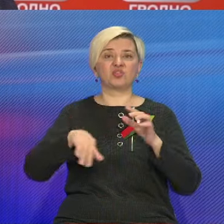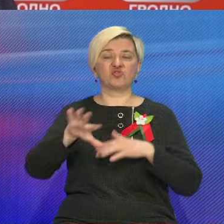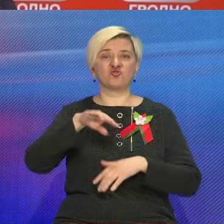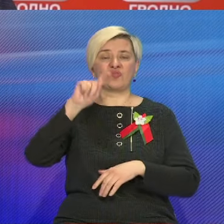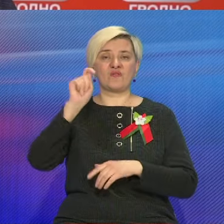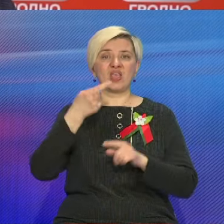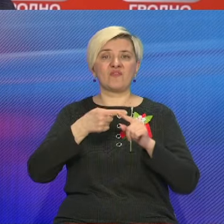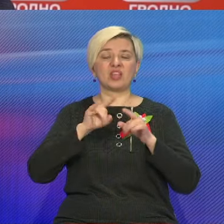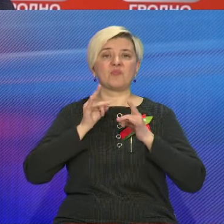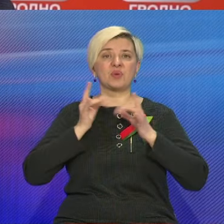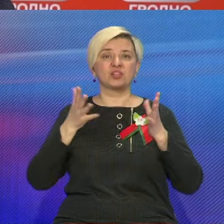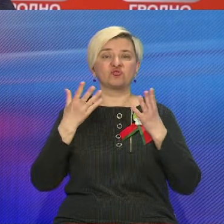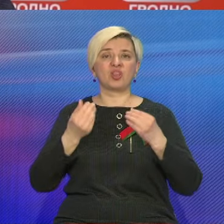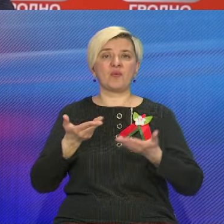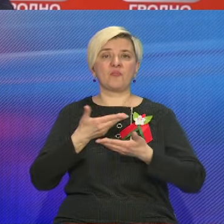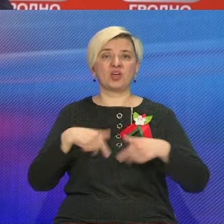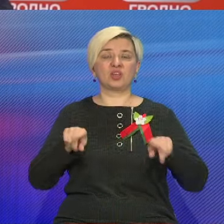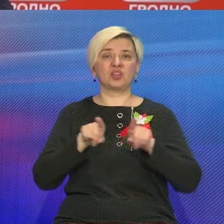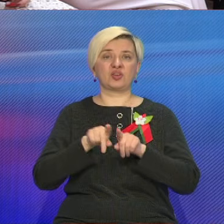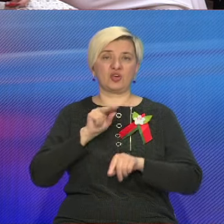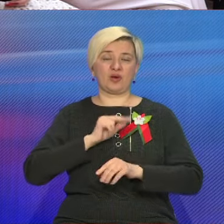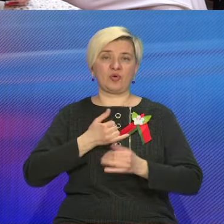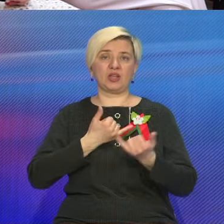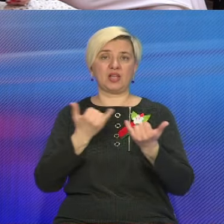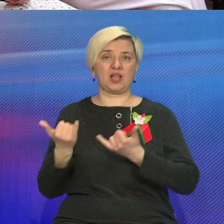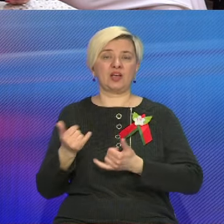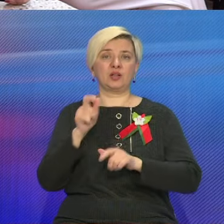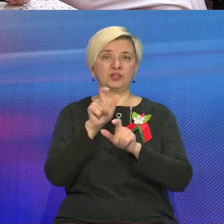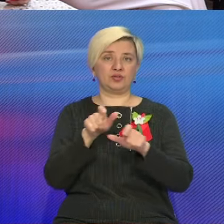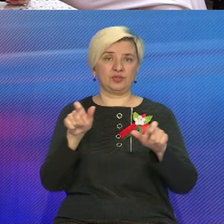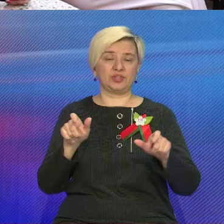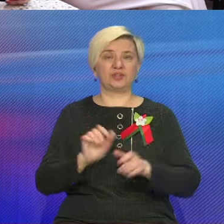этот праздничный день мы также работаем для наших зрителей.